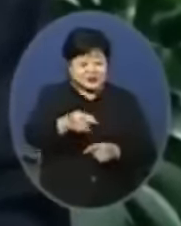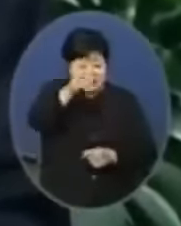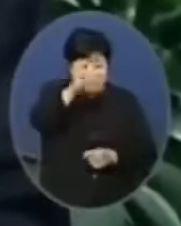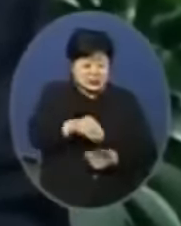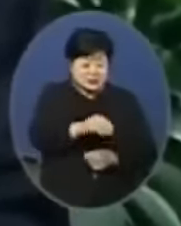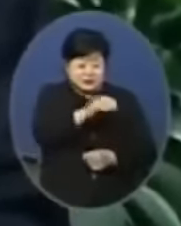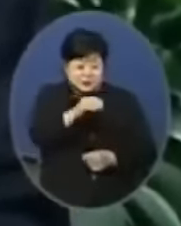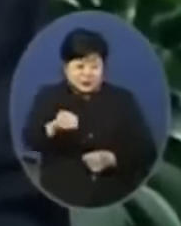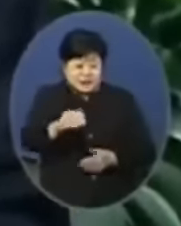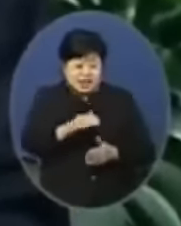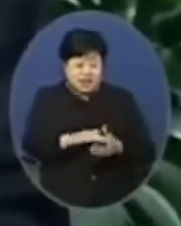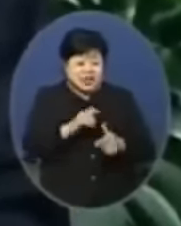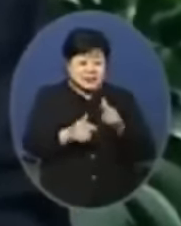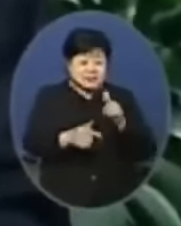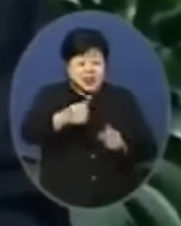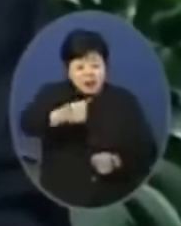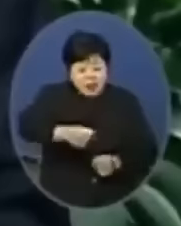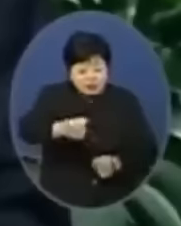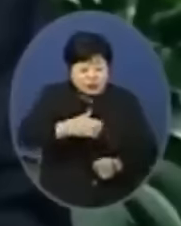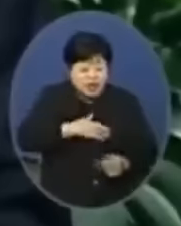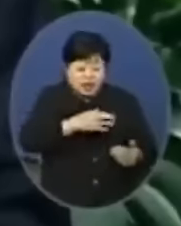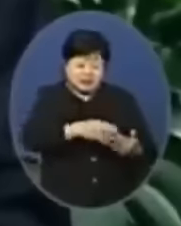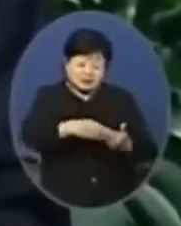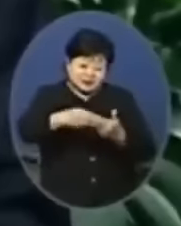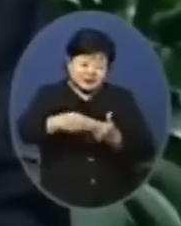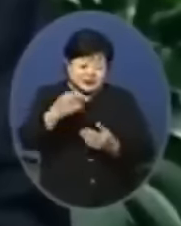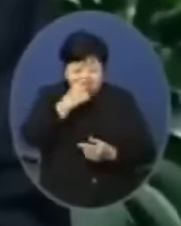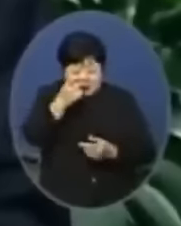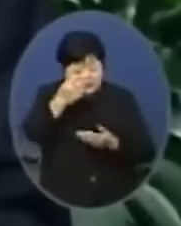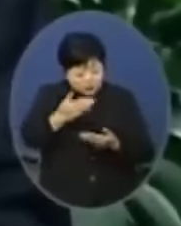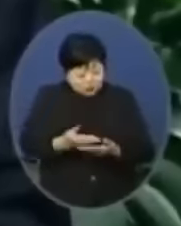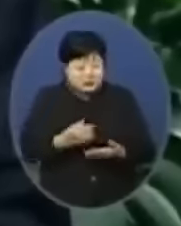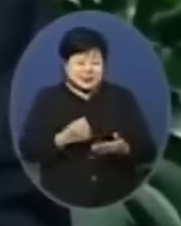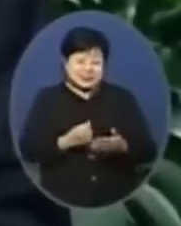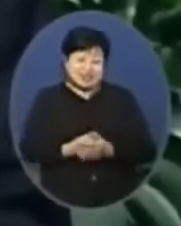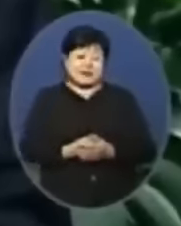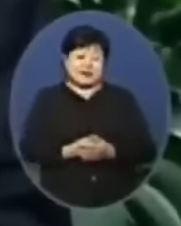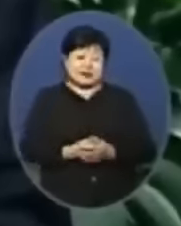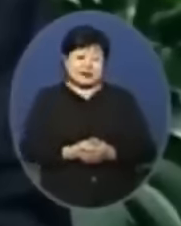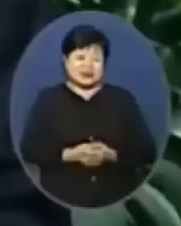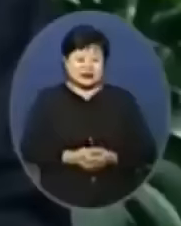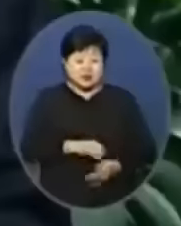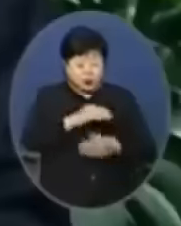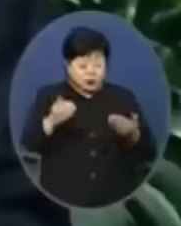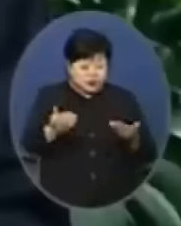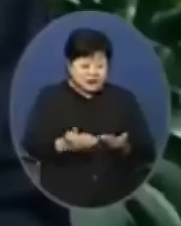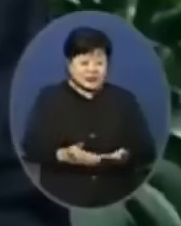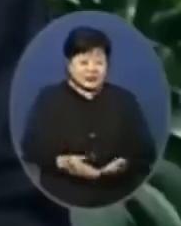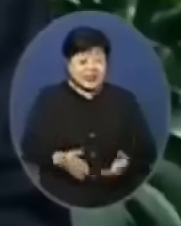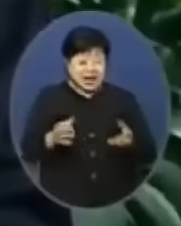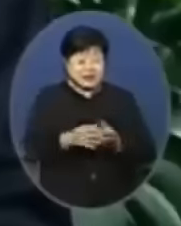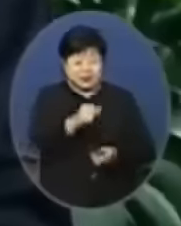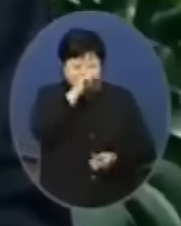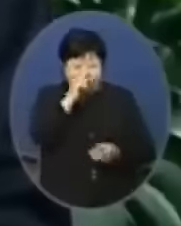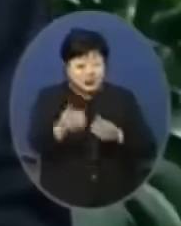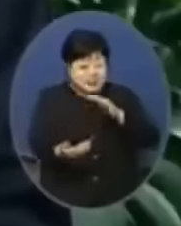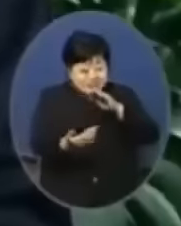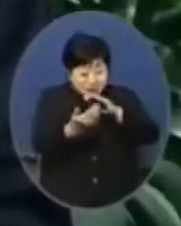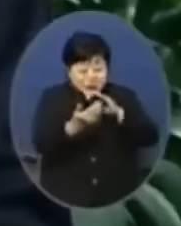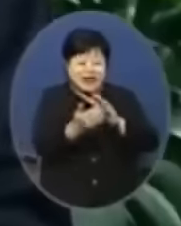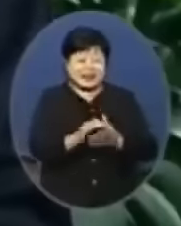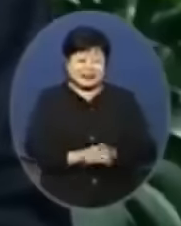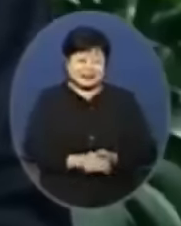십자가의 지팡이와 막대기로 나를 인도하고 지켜주시고 있기 때문에 모든 일이 합동하여 선을 이루게 된다.